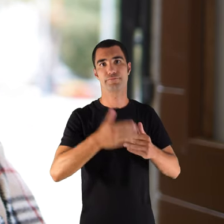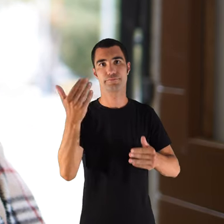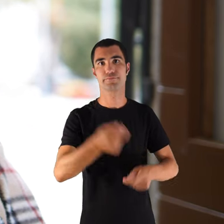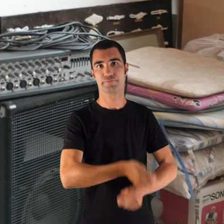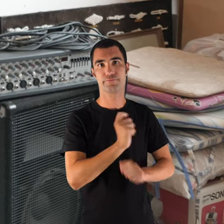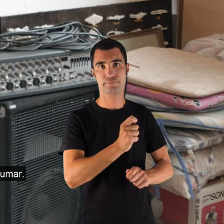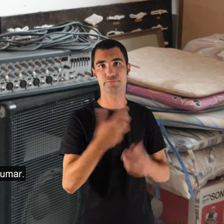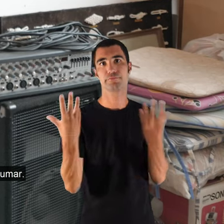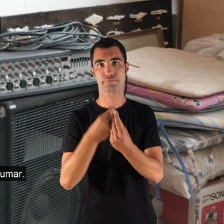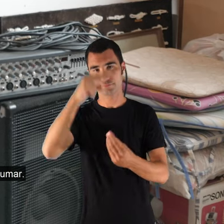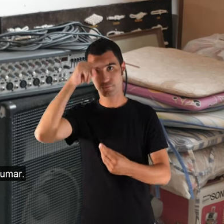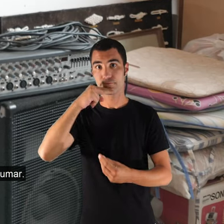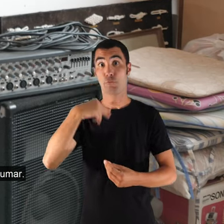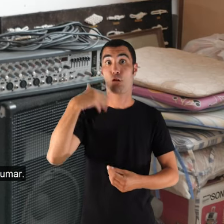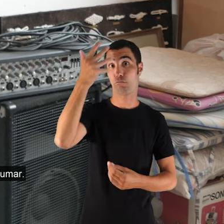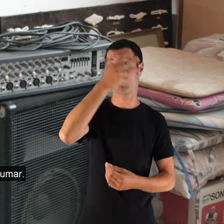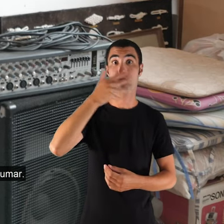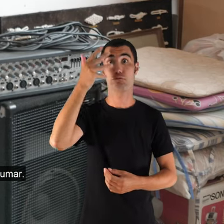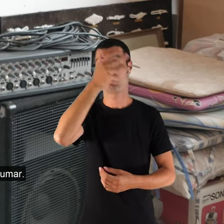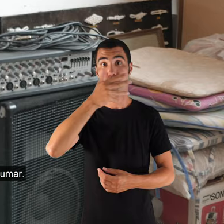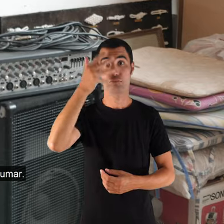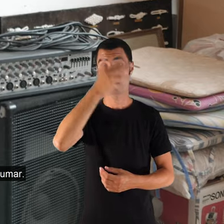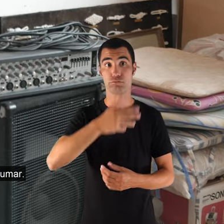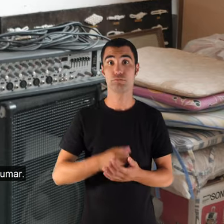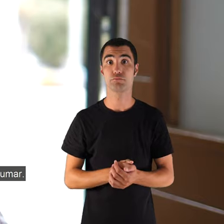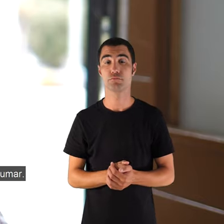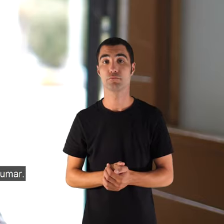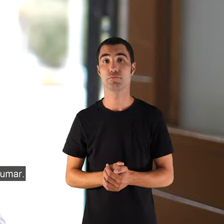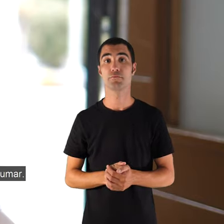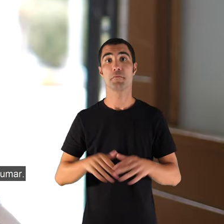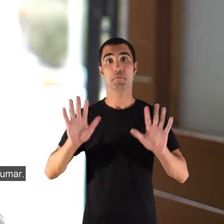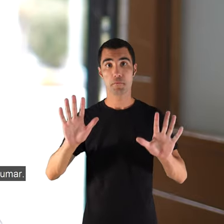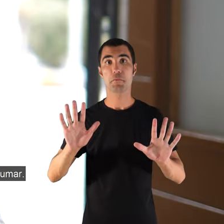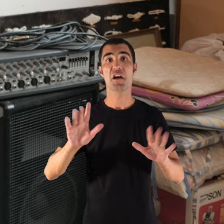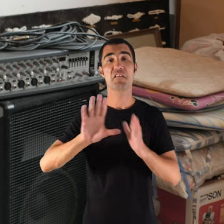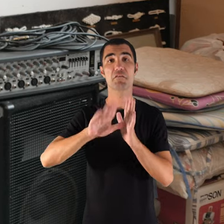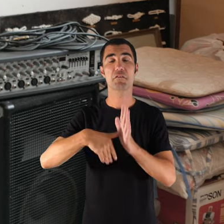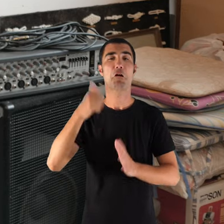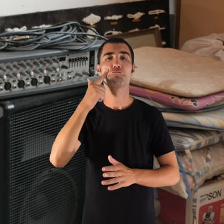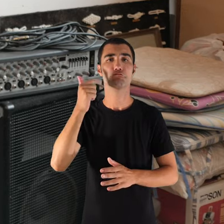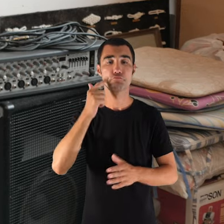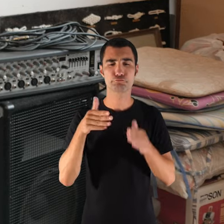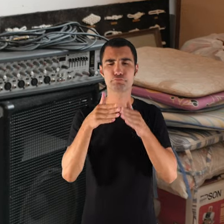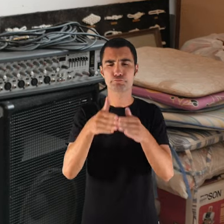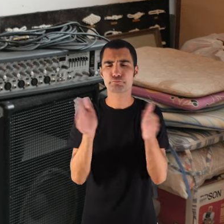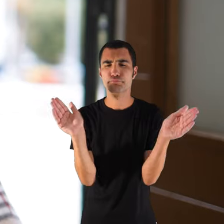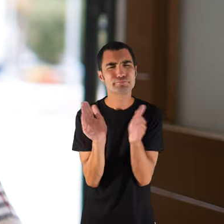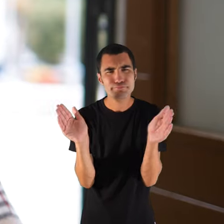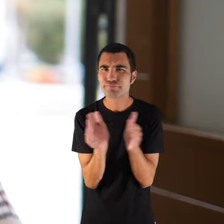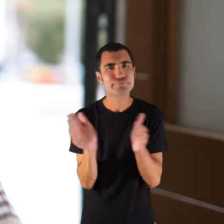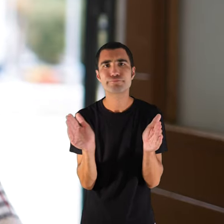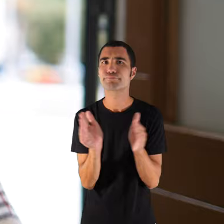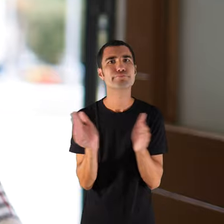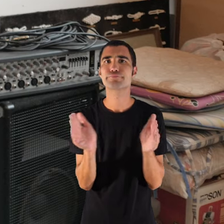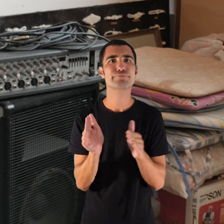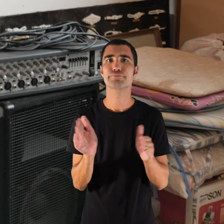mon pare. M'humoritzava els primers dies que anava a pescar i això. Però t'arribes a acostumar, amb una barqueta petita al rem. Li deien